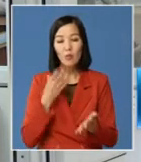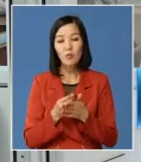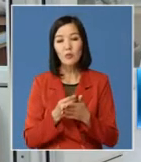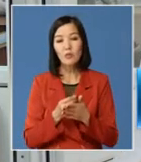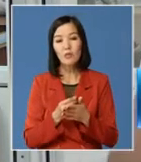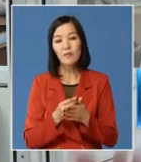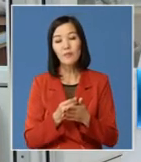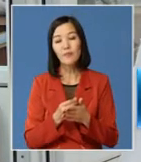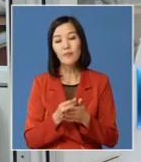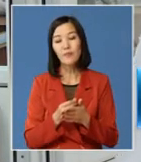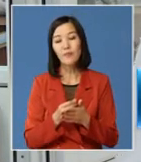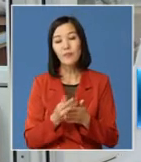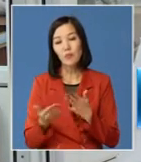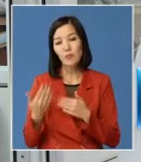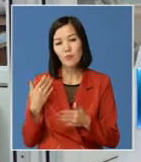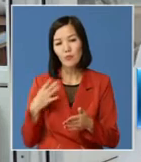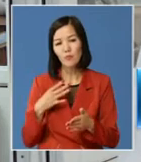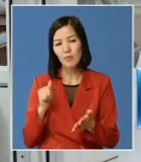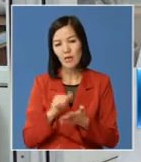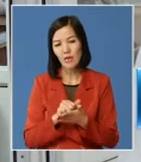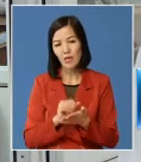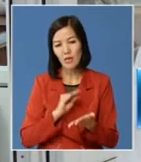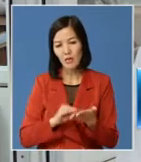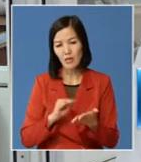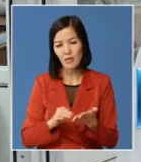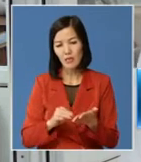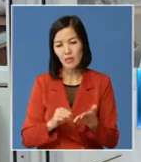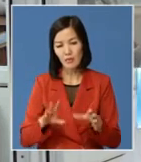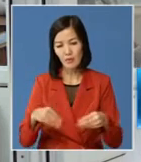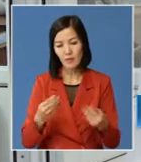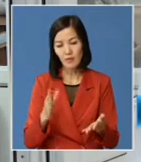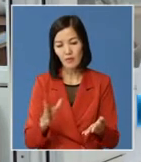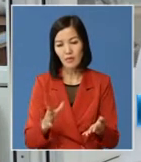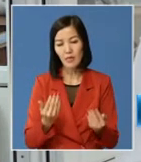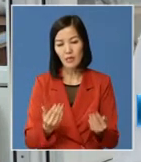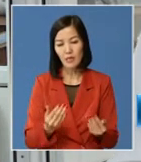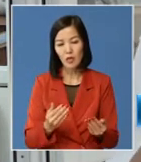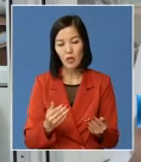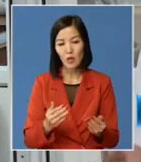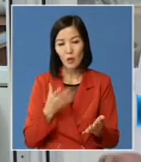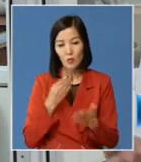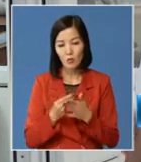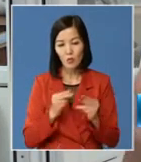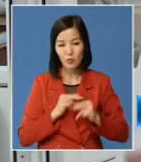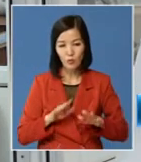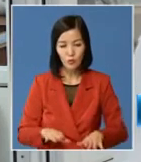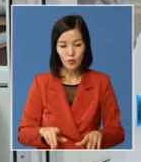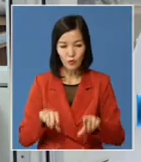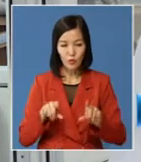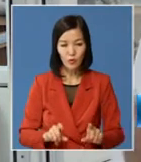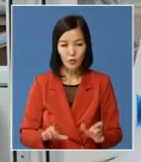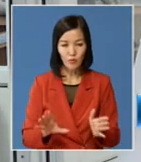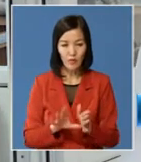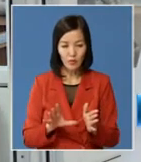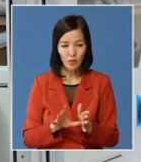жұмыс орнында, бұрын бізге жаңағы қағаз түрінде бос жұмыс орындарына келіп жатса, қазір ол жұмыс орнында отырады да, өзінің жаңағы электронды сайт